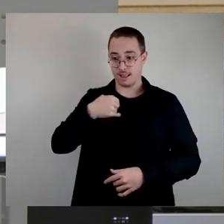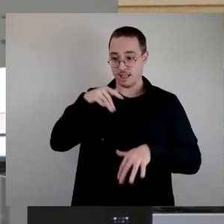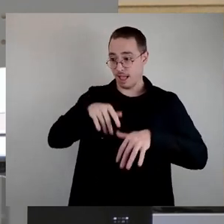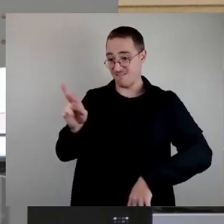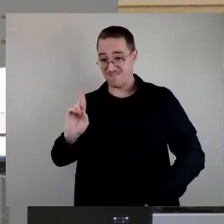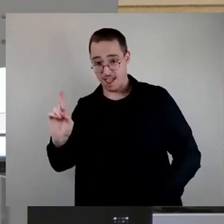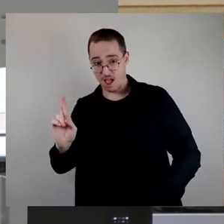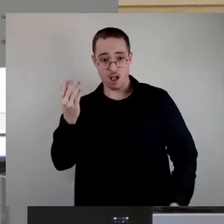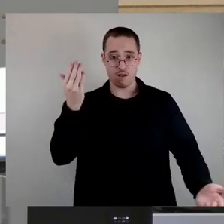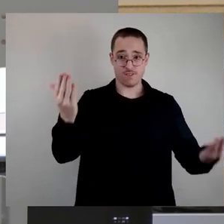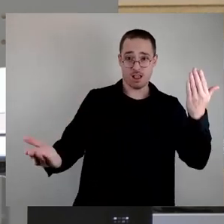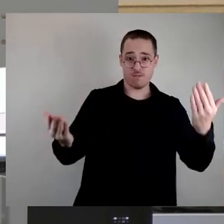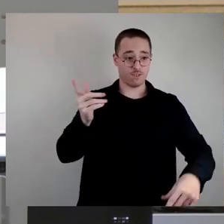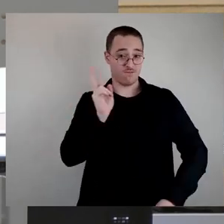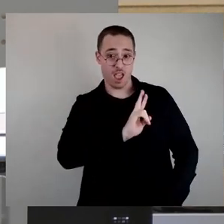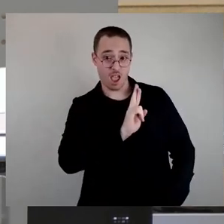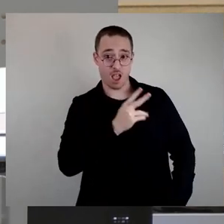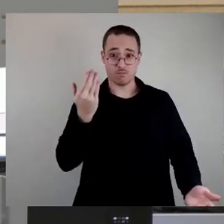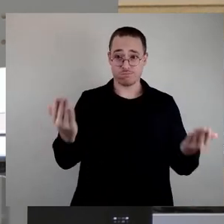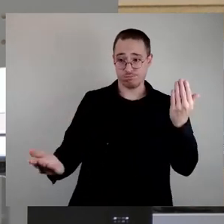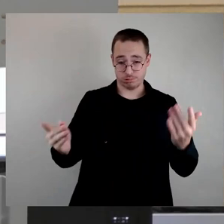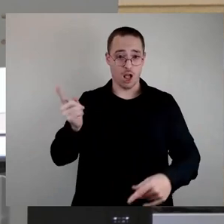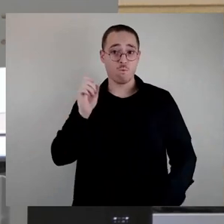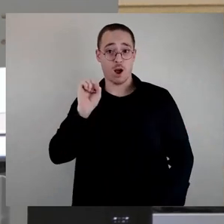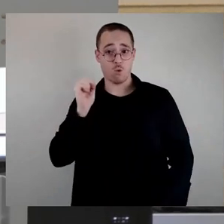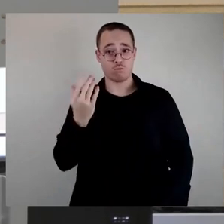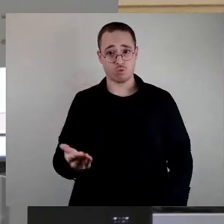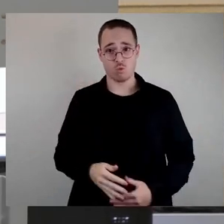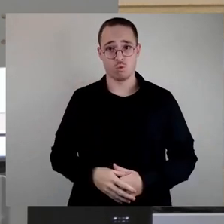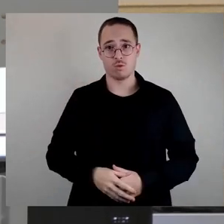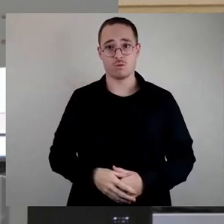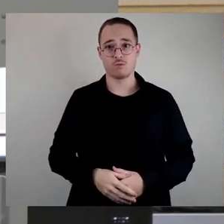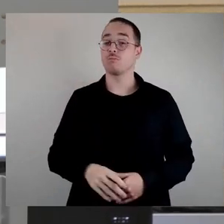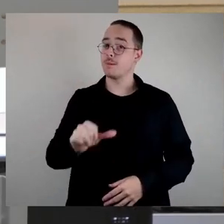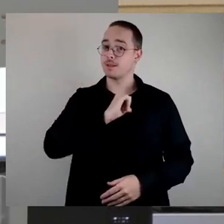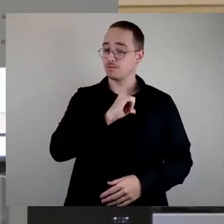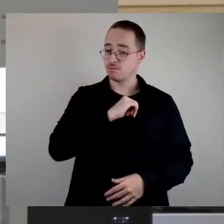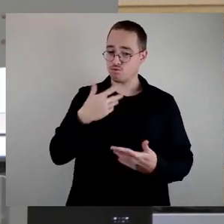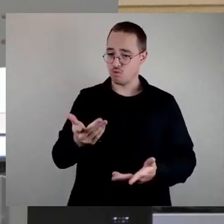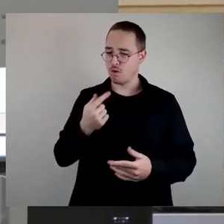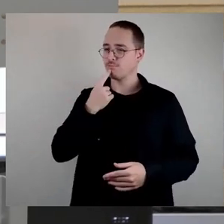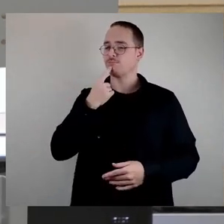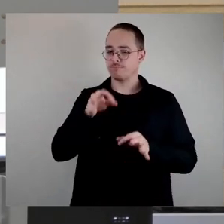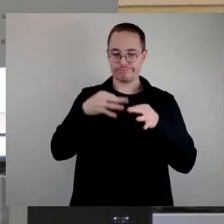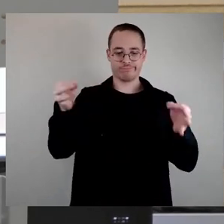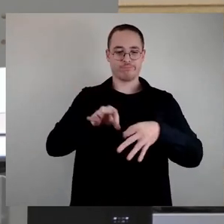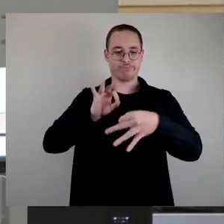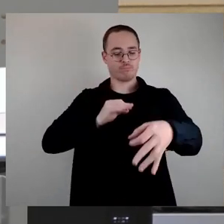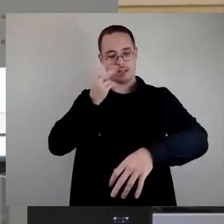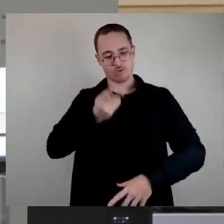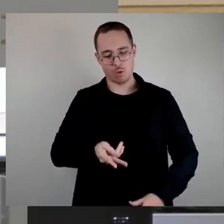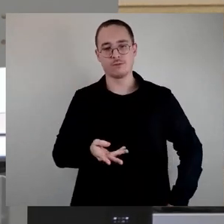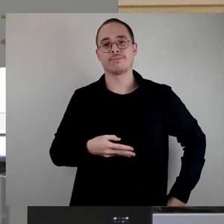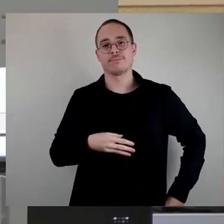warum benachteiligt. Aber es ist interessant, sich der Sache zu nähern. Und was mich überzeugt hat, war dann eine ganz